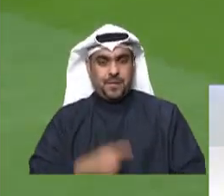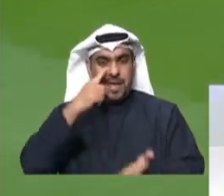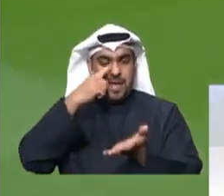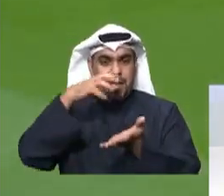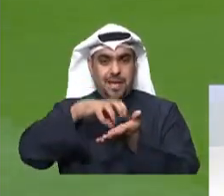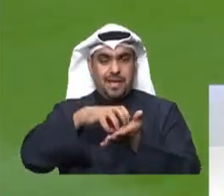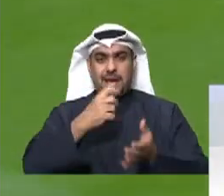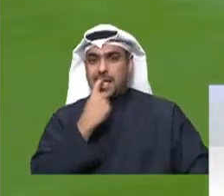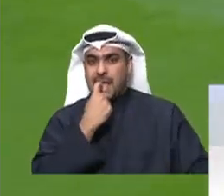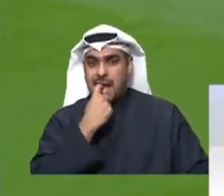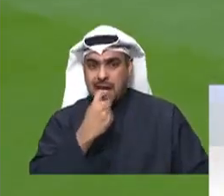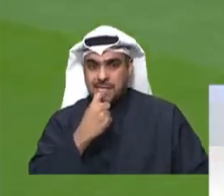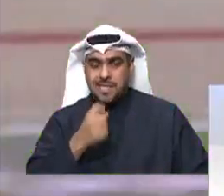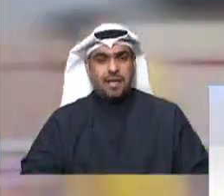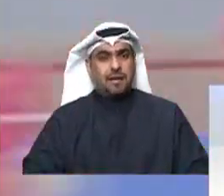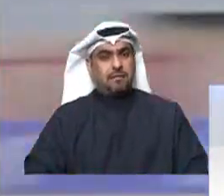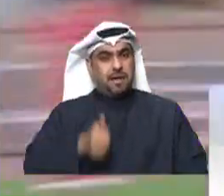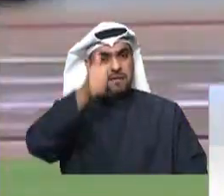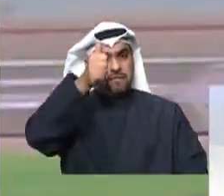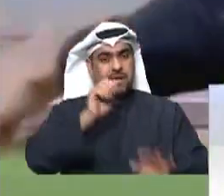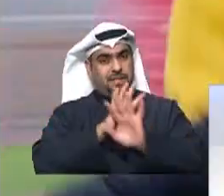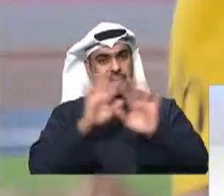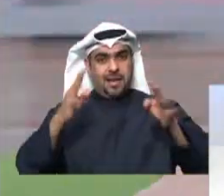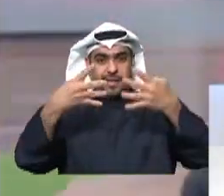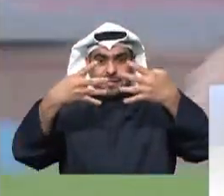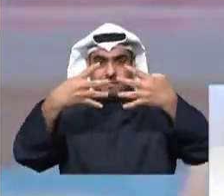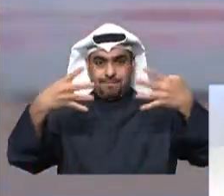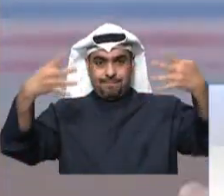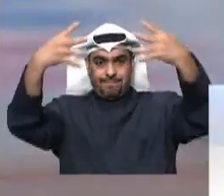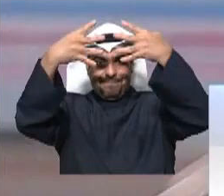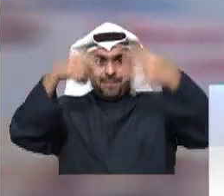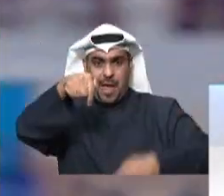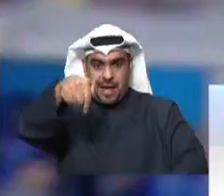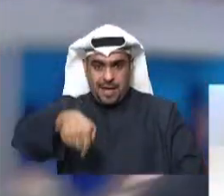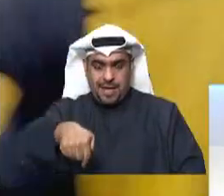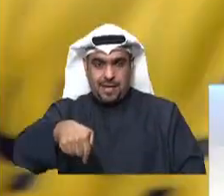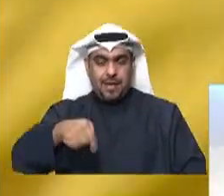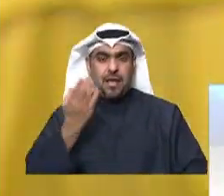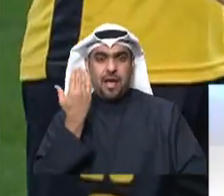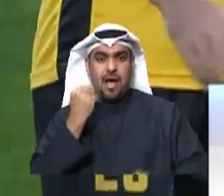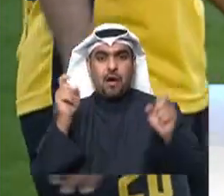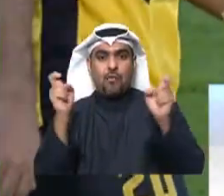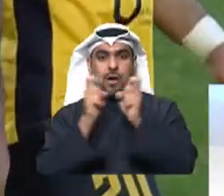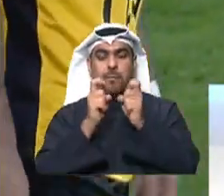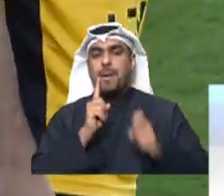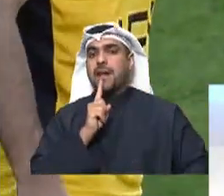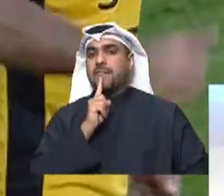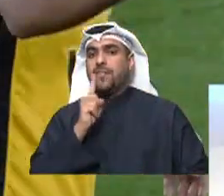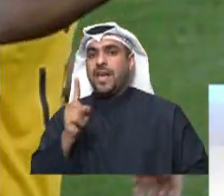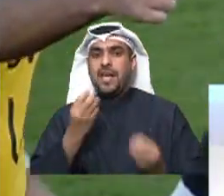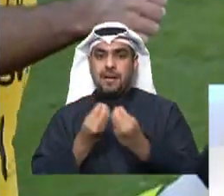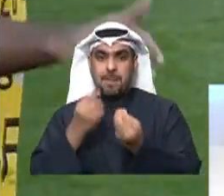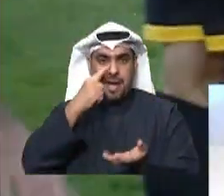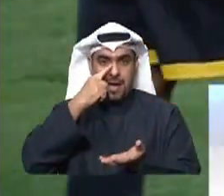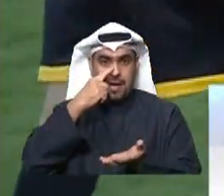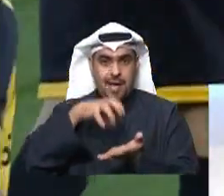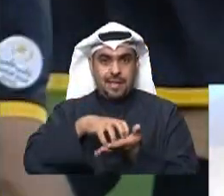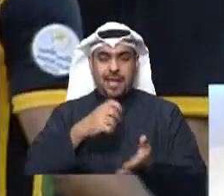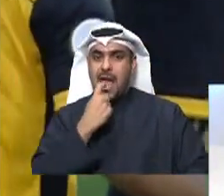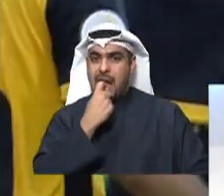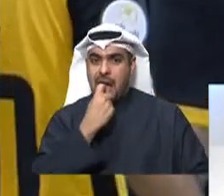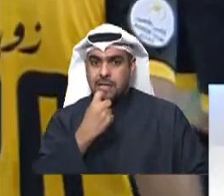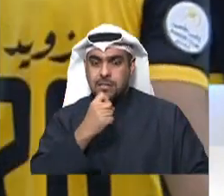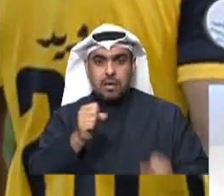كان من التأهل إلى دور الأربعة بعد فوزه الصعب على الفحيل بهدفين لهدف. تقدم الفحيل بنتيجة عبر البرازيلي فيتودا